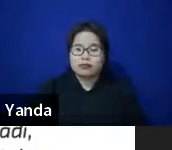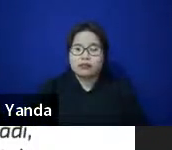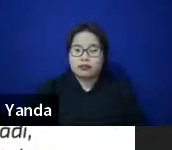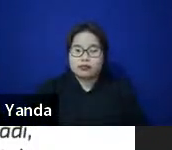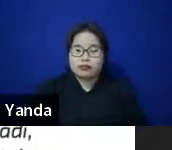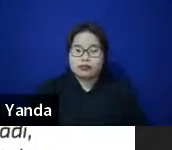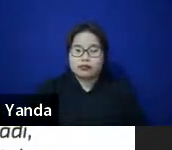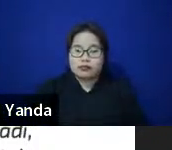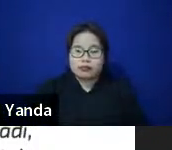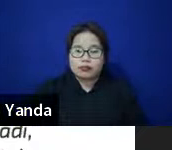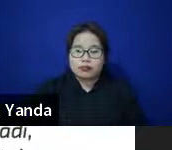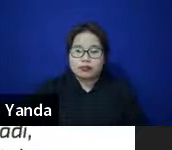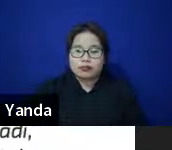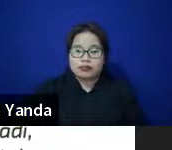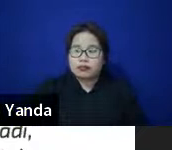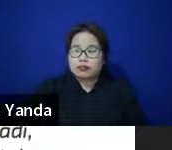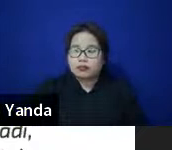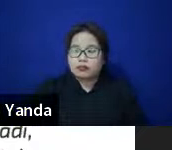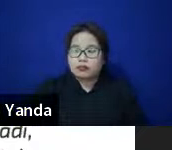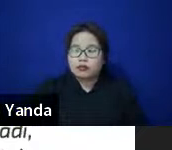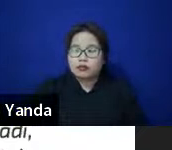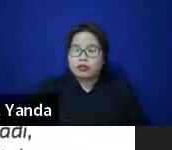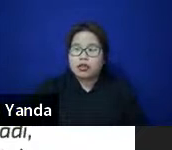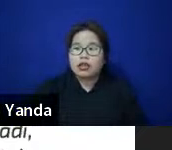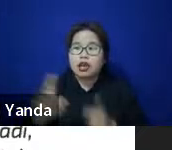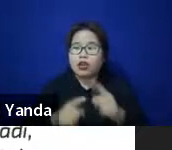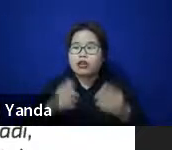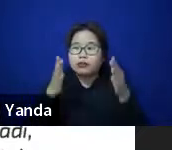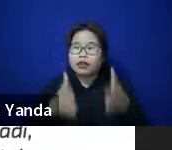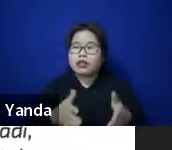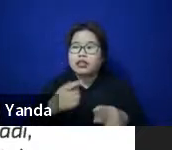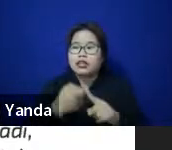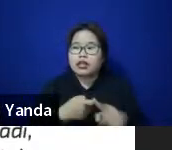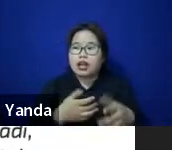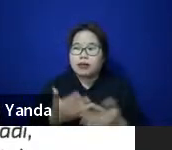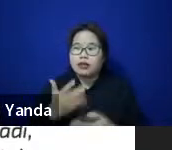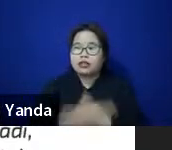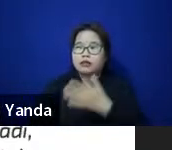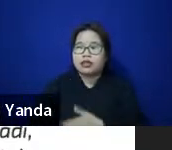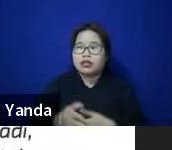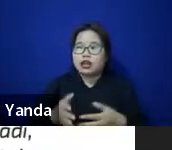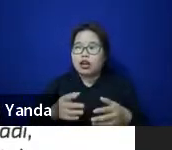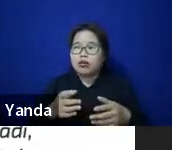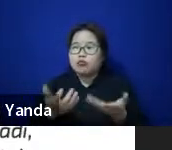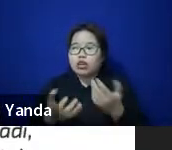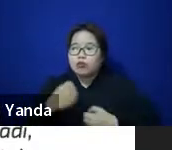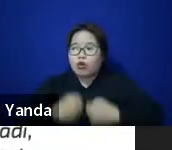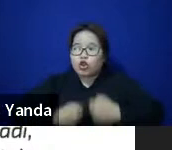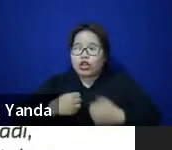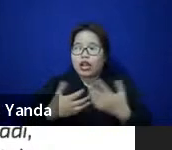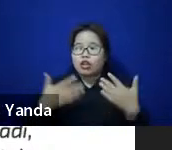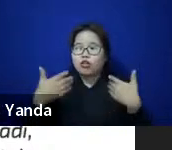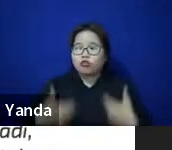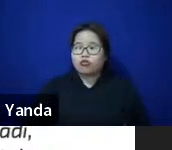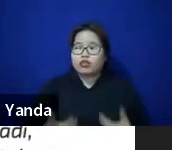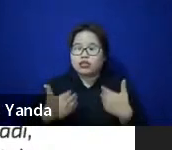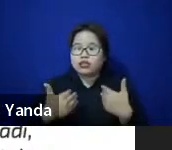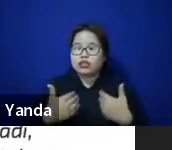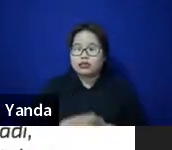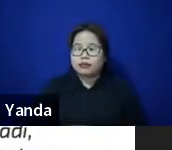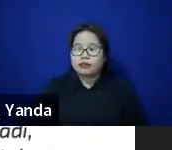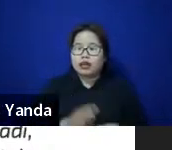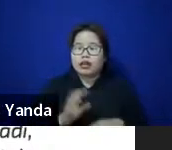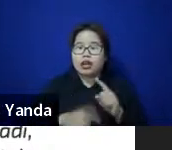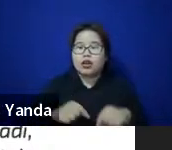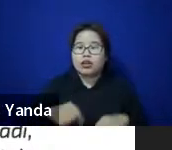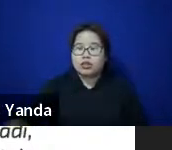jadi yang diperhatikan itu disabilitas terkait dengan disabilitas motorik atau fisik, itu yang tadi saya sebutkan. Ini yang mungkin